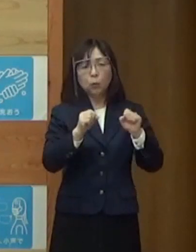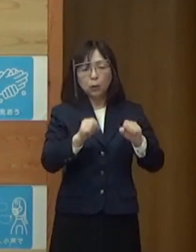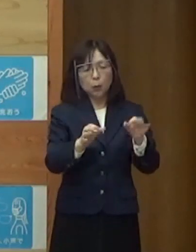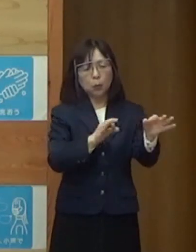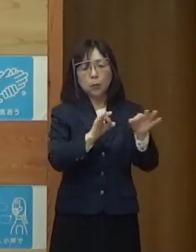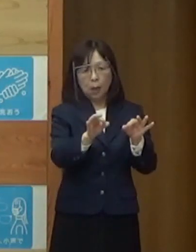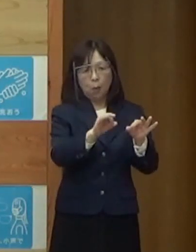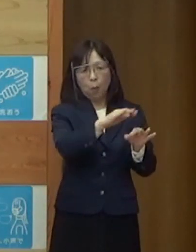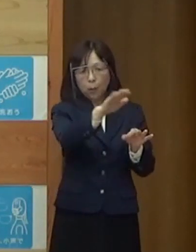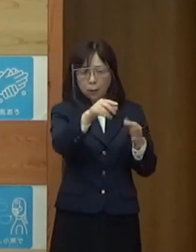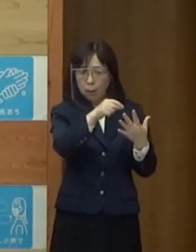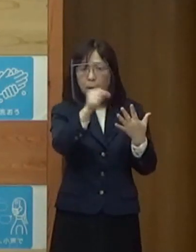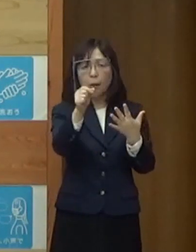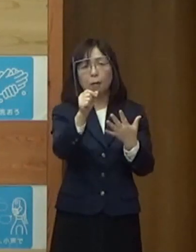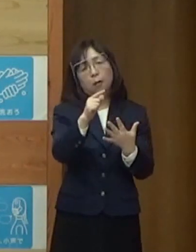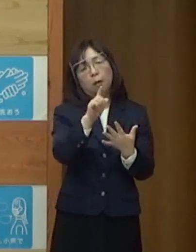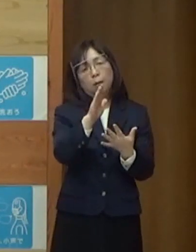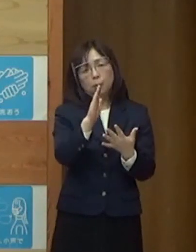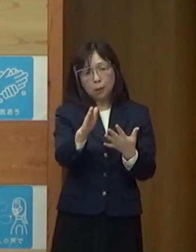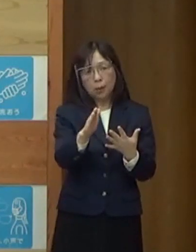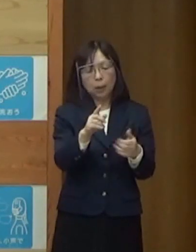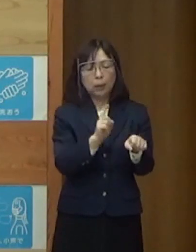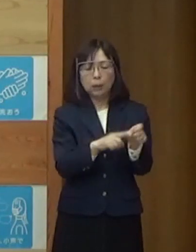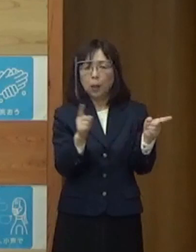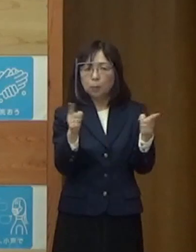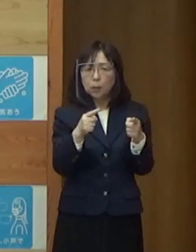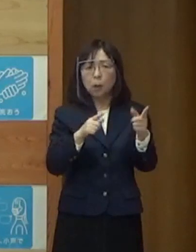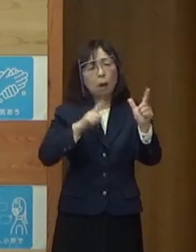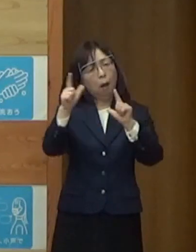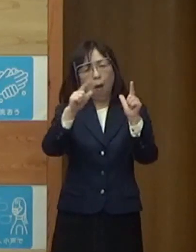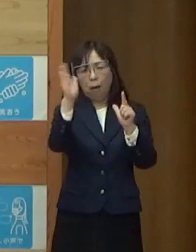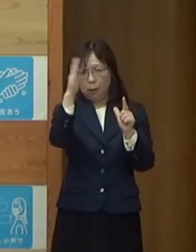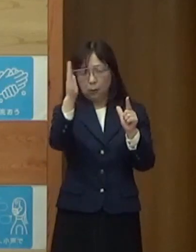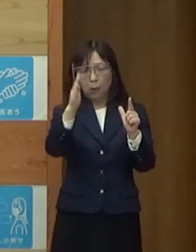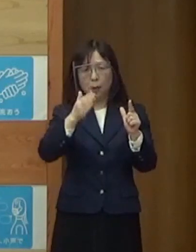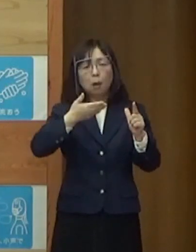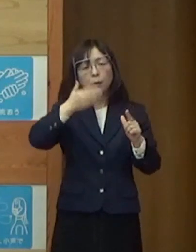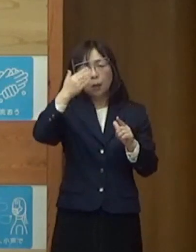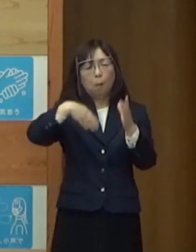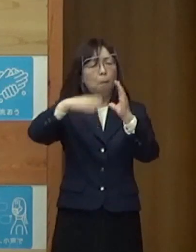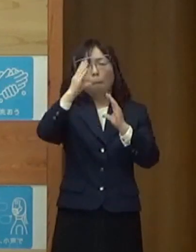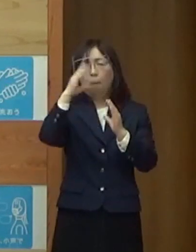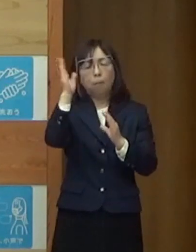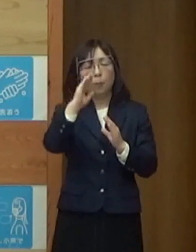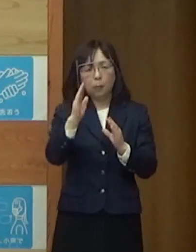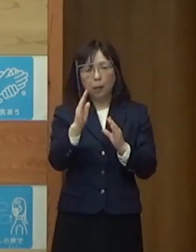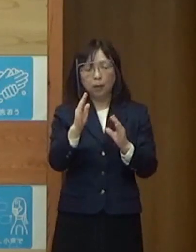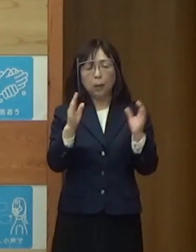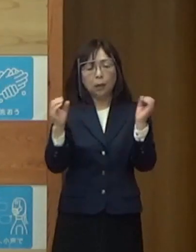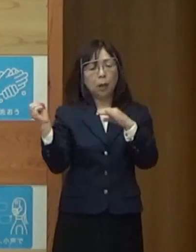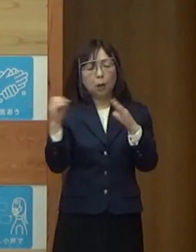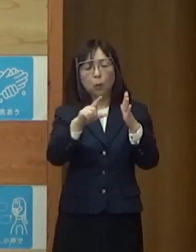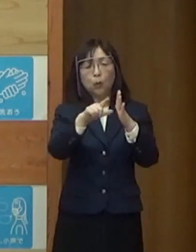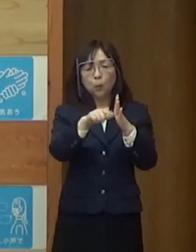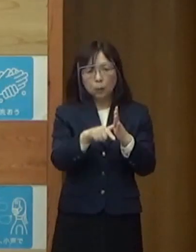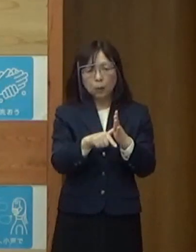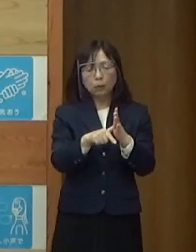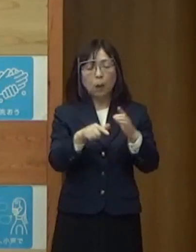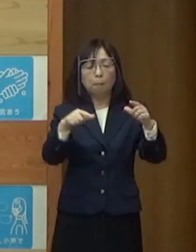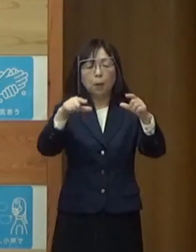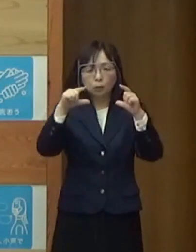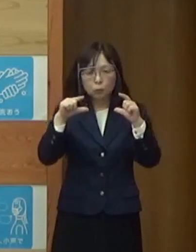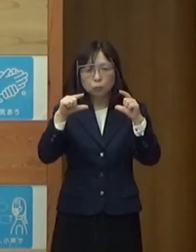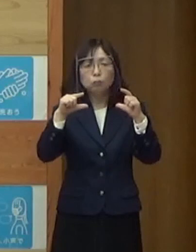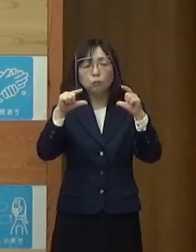皆様には選んでいただいて、短時間で大声を出さず深酒をせず、会話の時にはマス